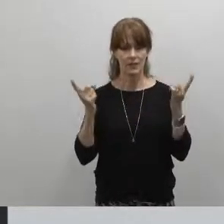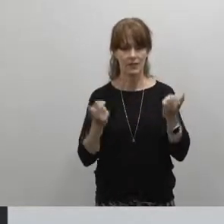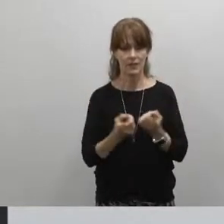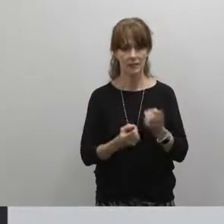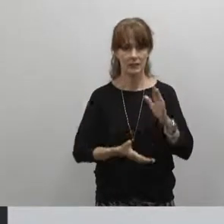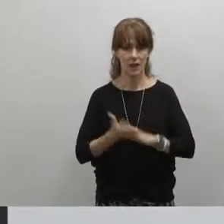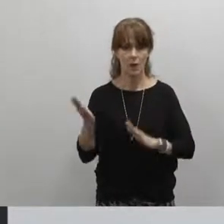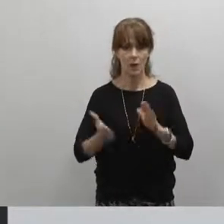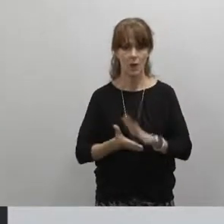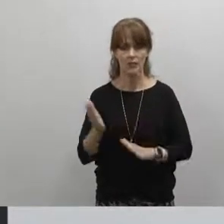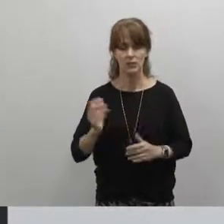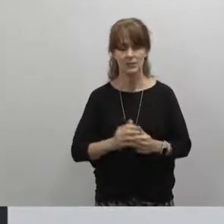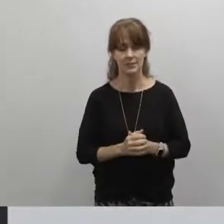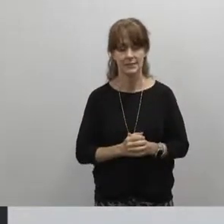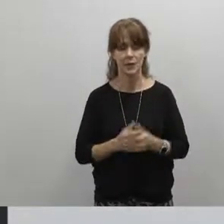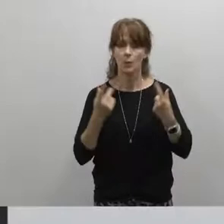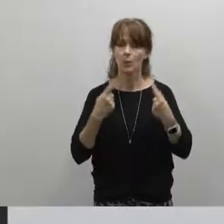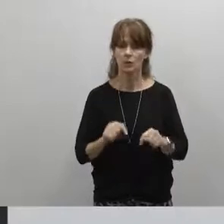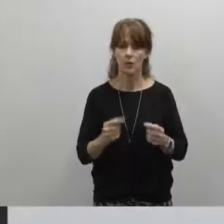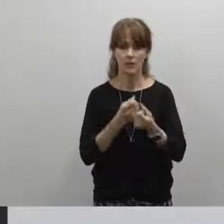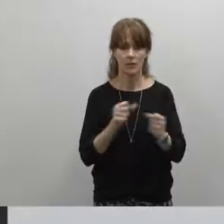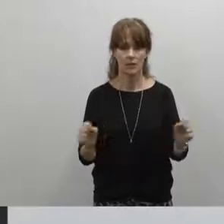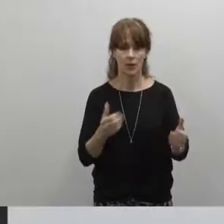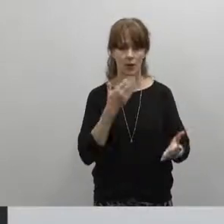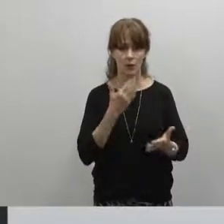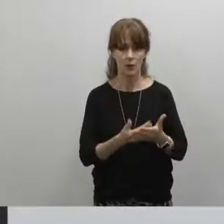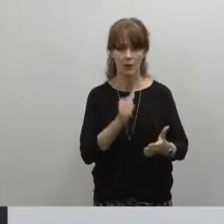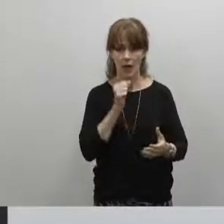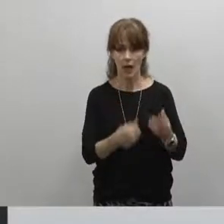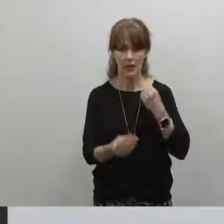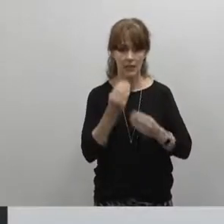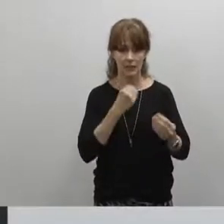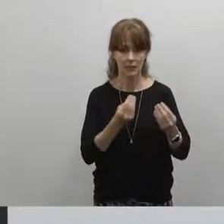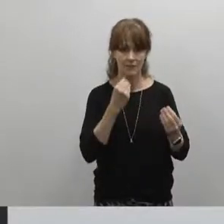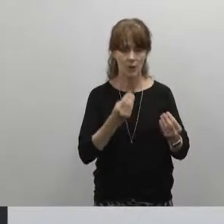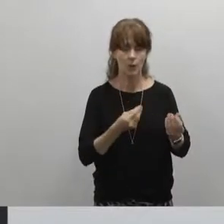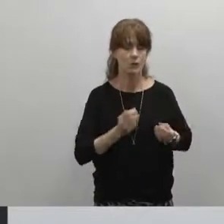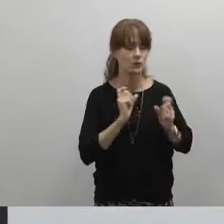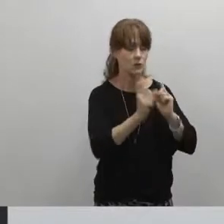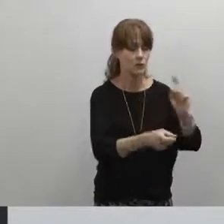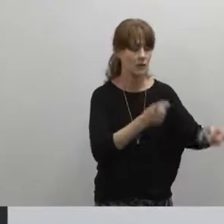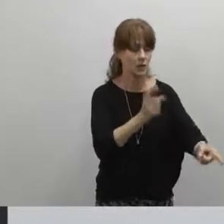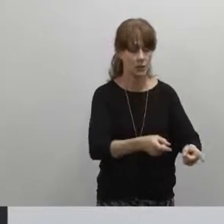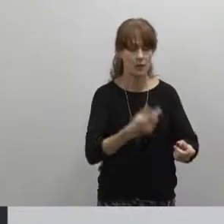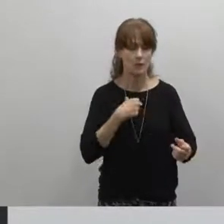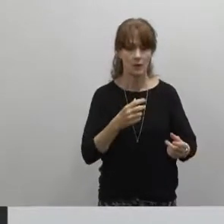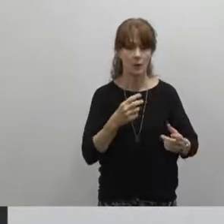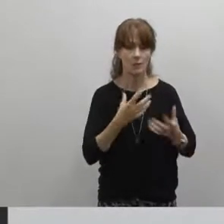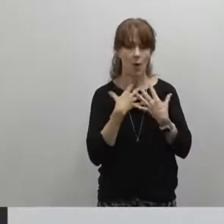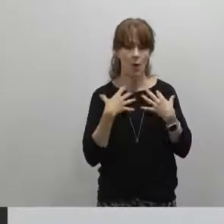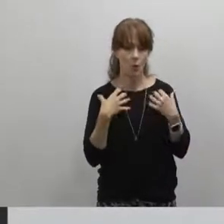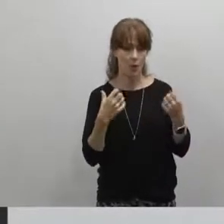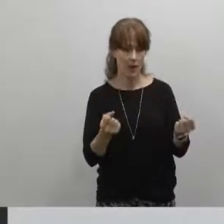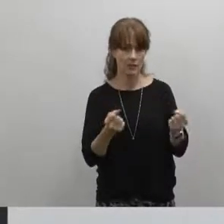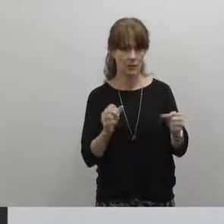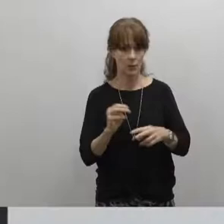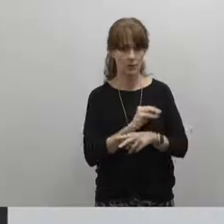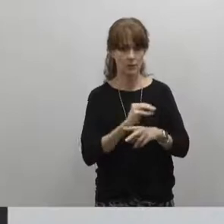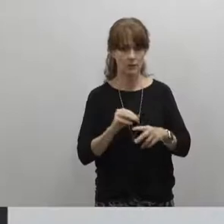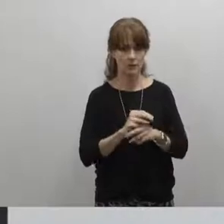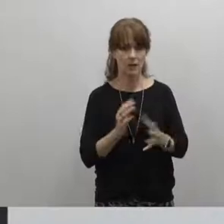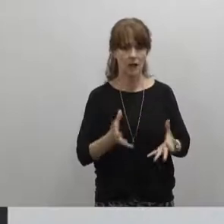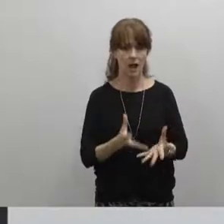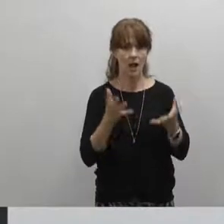chân này cứ thả dương trâu tại vô chất tục đạm mình tên là khăn ông district rồi bỏ dương nâng khăn ông cả pra cầm bóng làng